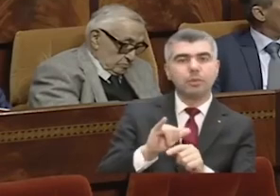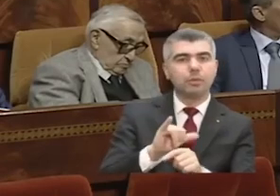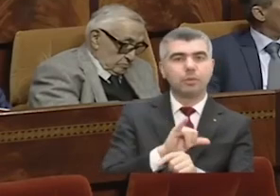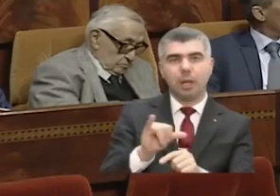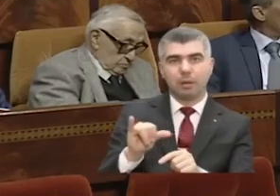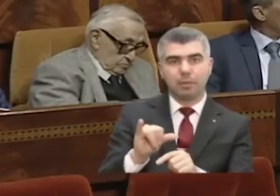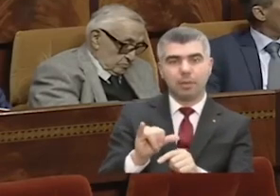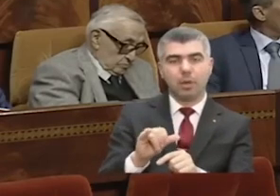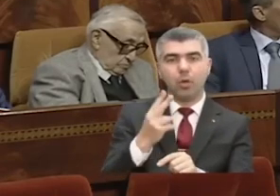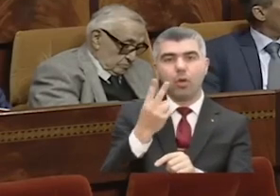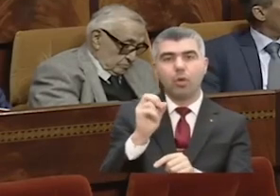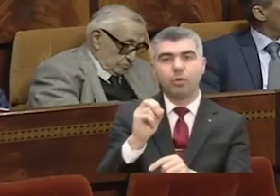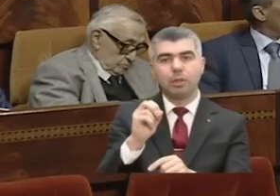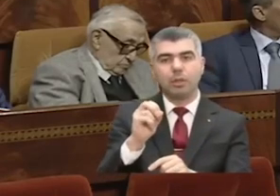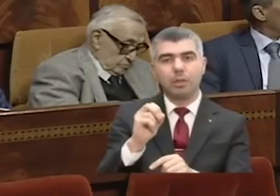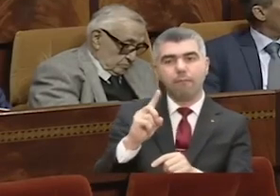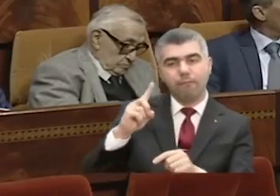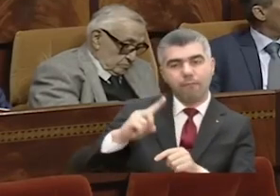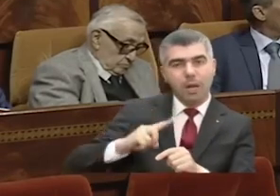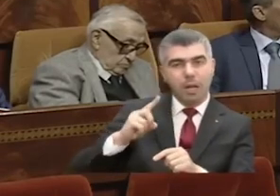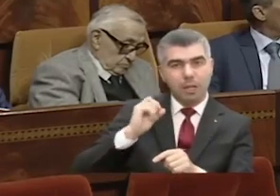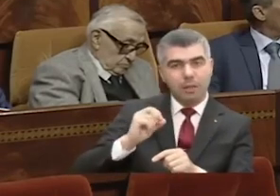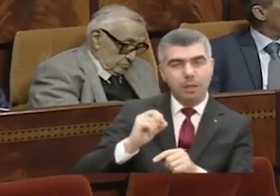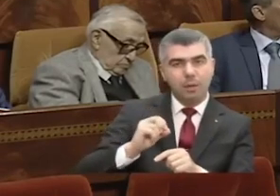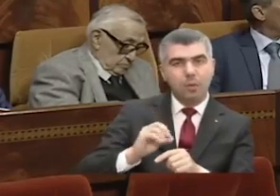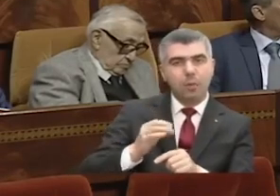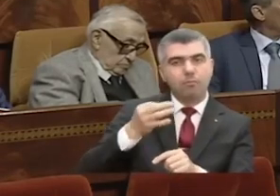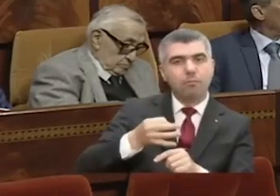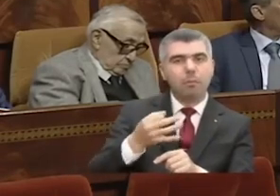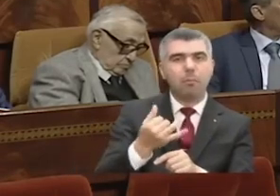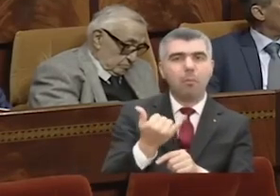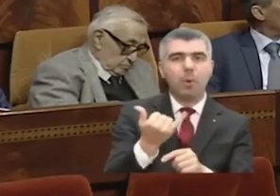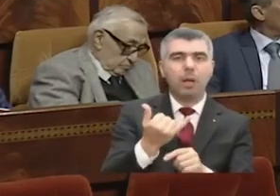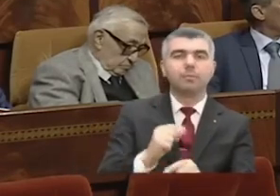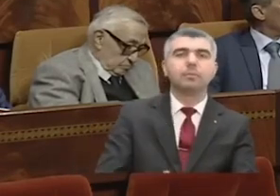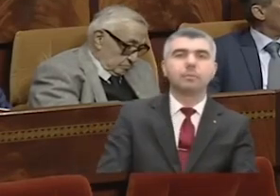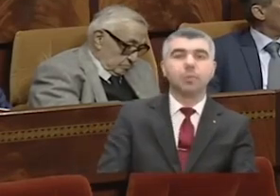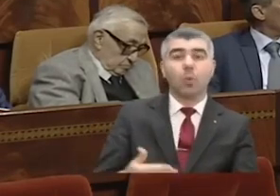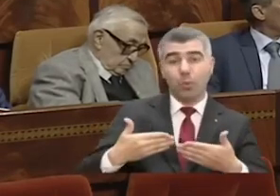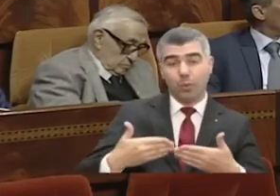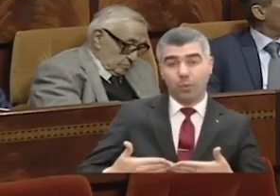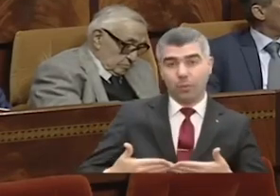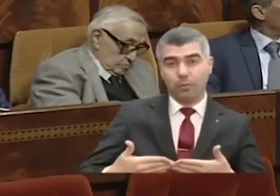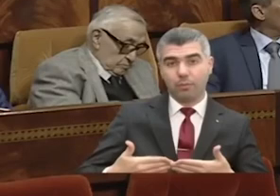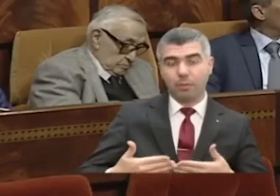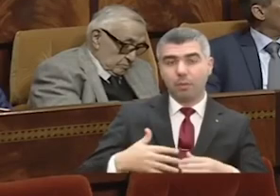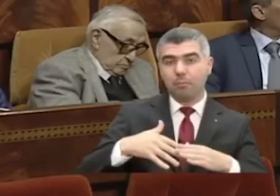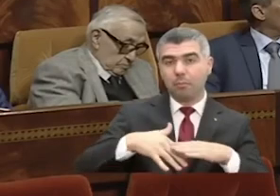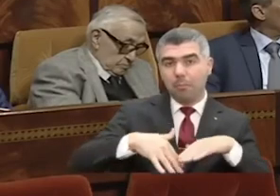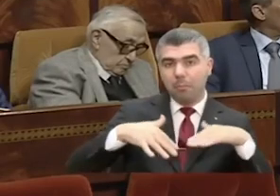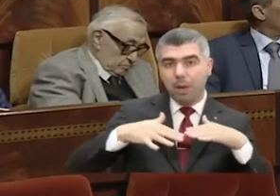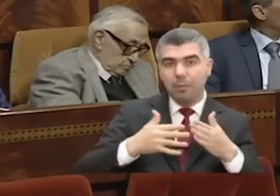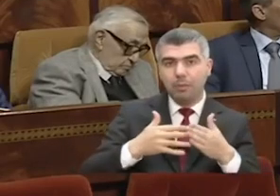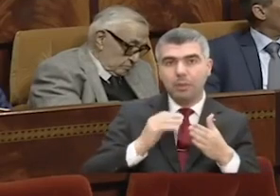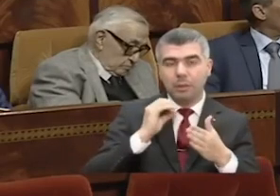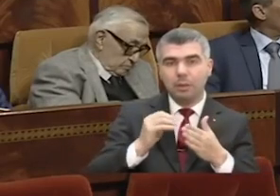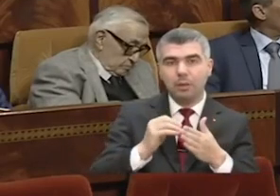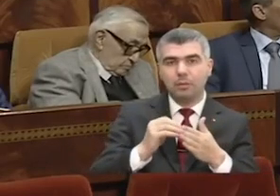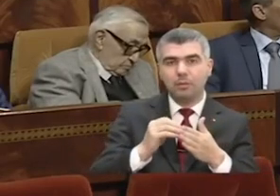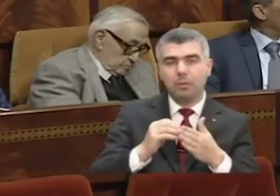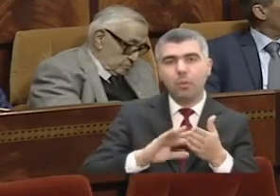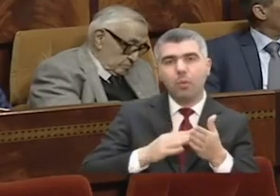ديال 20 يوم، والأسئلة اللي تقدمنا بها تستوفي الشروط ديال 20 يوم. اليوم حنا كفريق سننسحب من